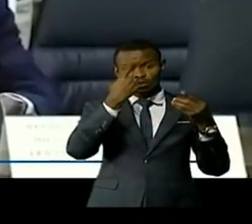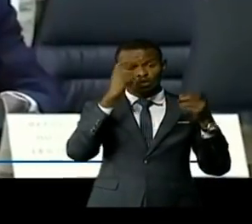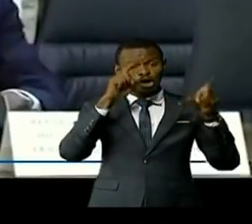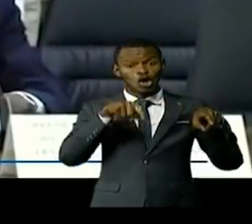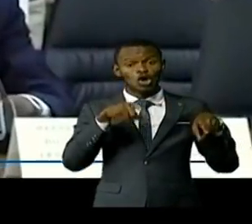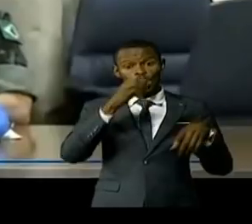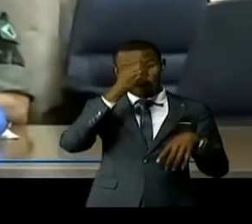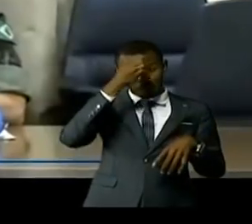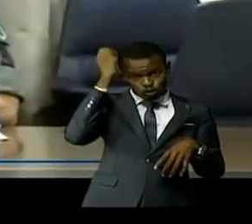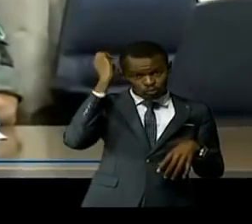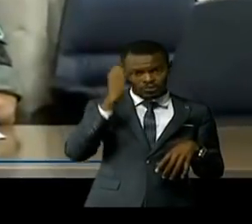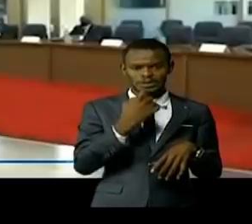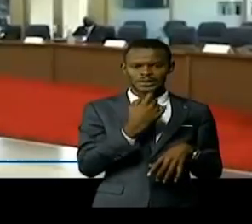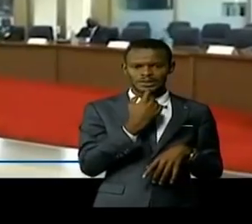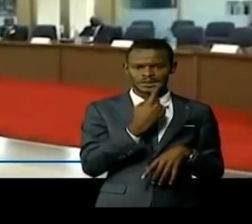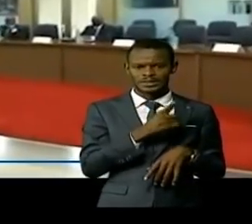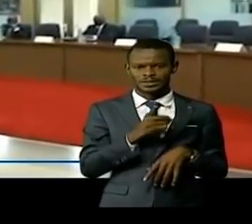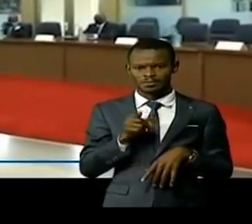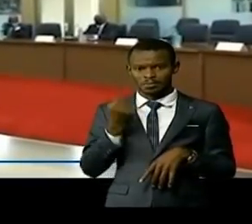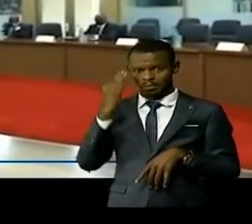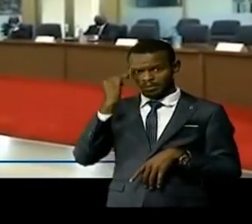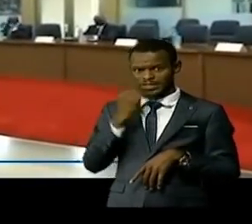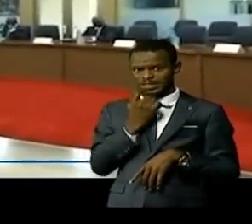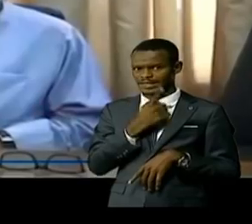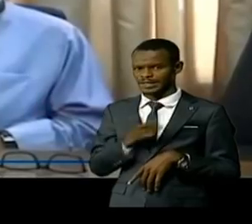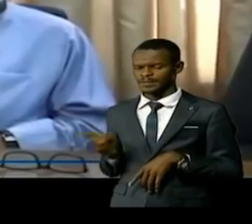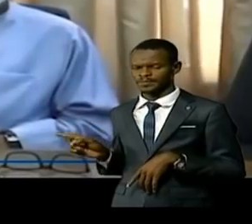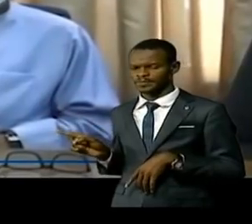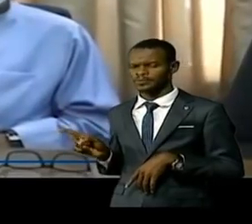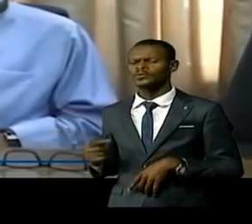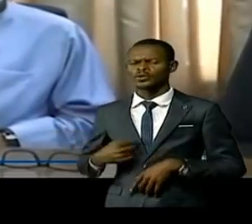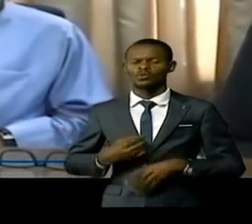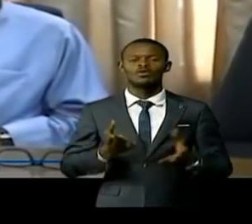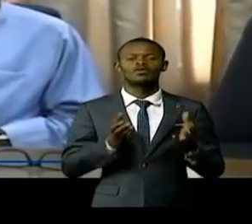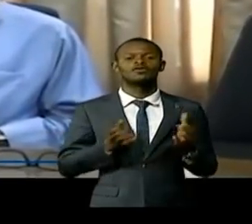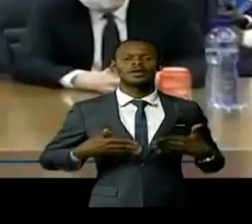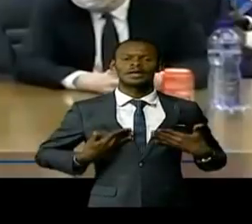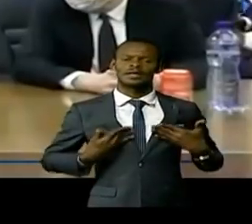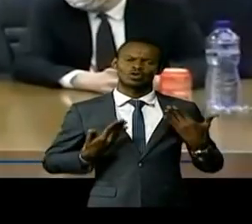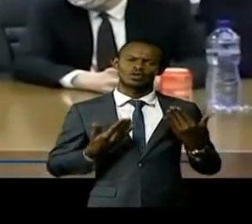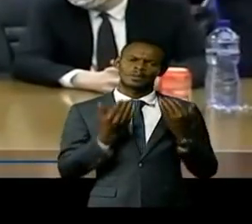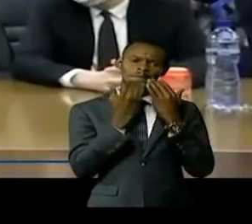remercier la présence du secrétaire général adjoint des Nations Unies ici.